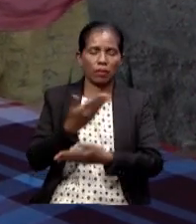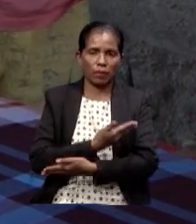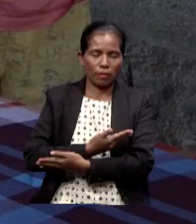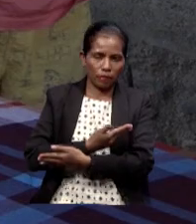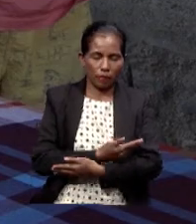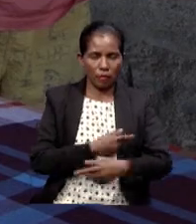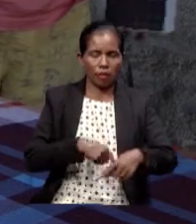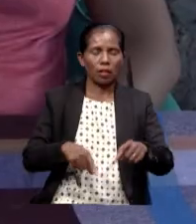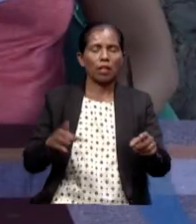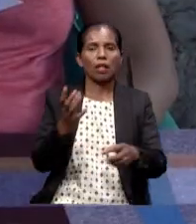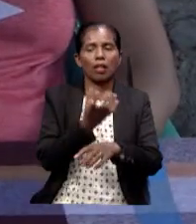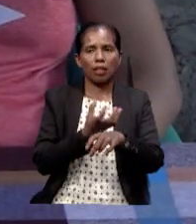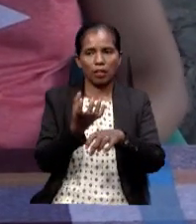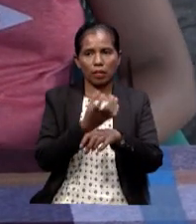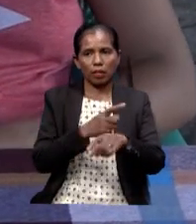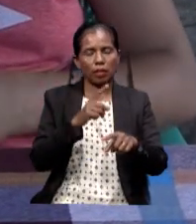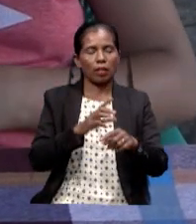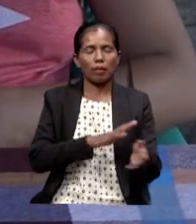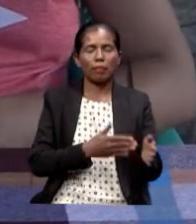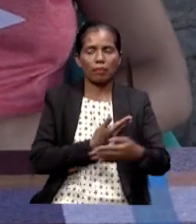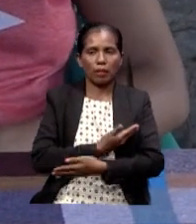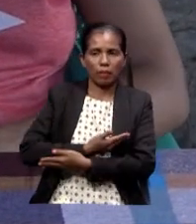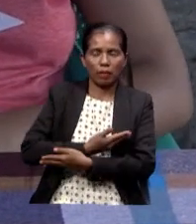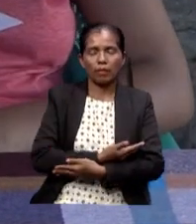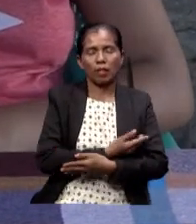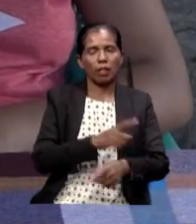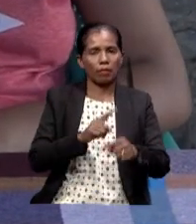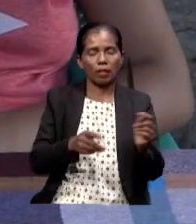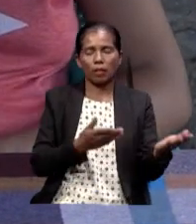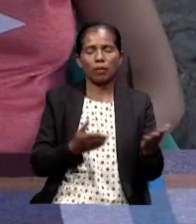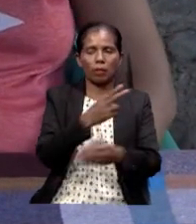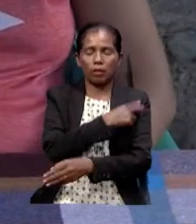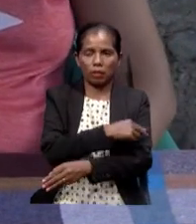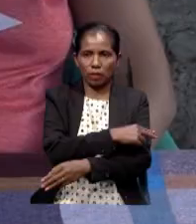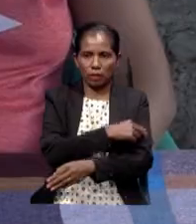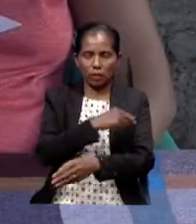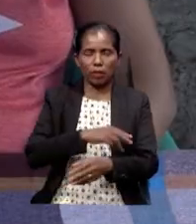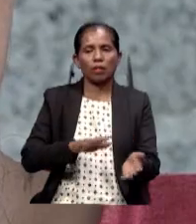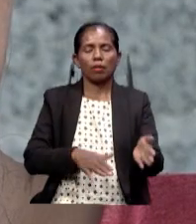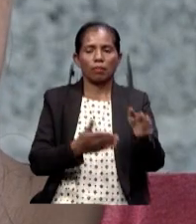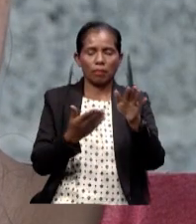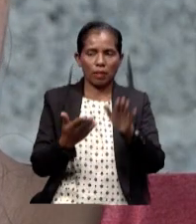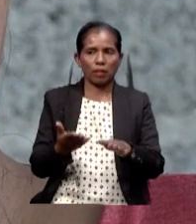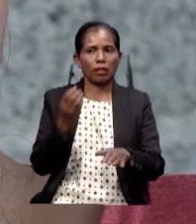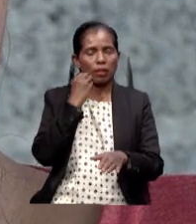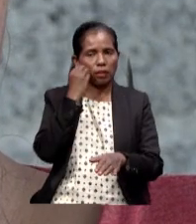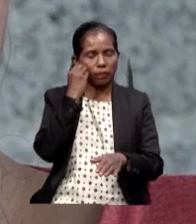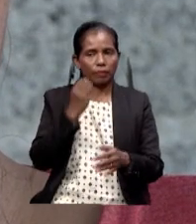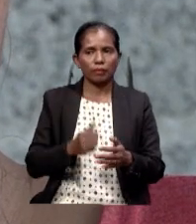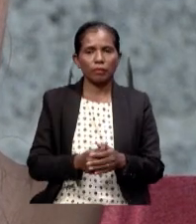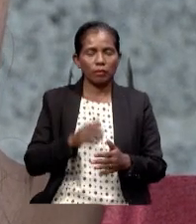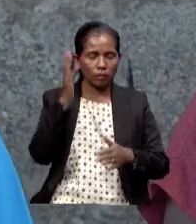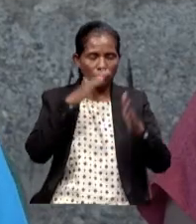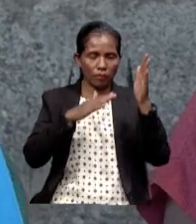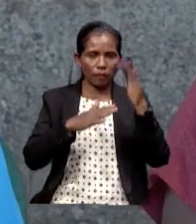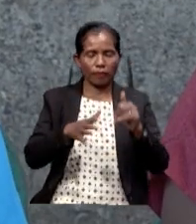ambulância la toia ni hela fat in hera, nune bebê Miquela, la consegue lo rebo hospital nacional, no hakoti is e ha uma. O acontecimento refere